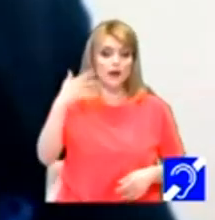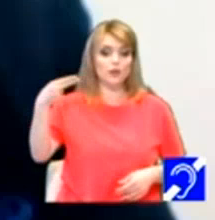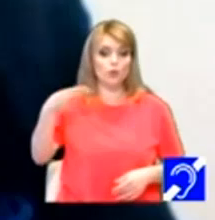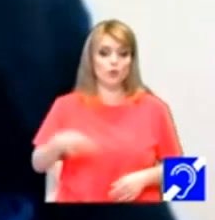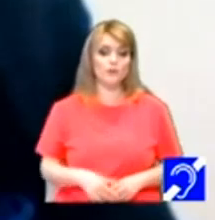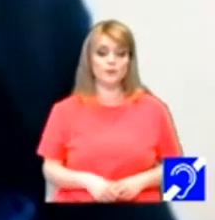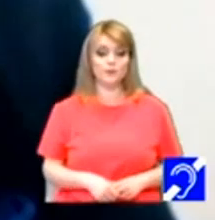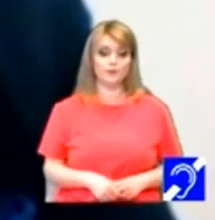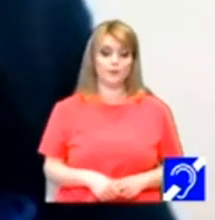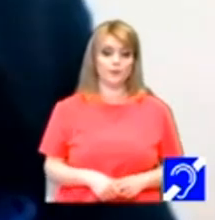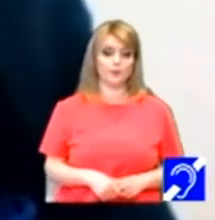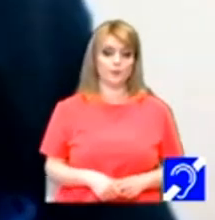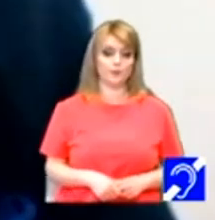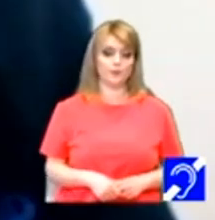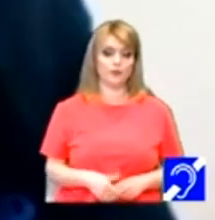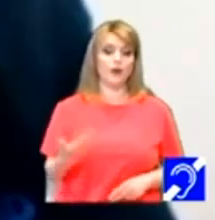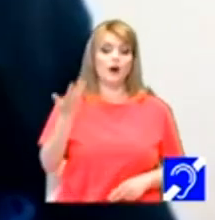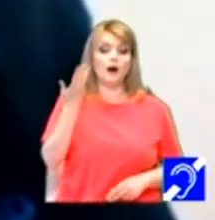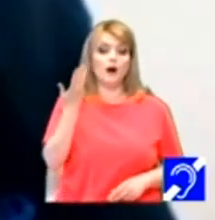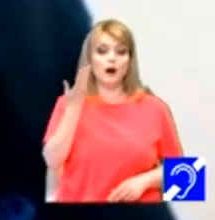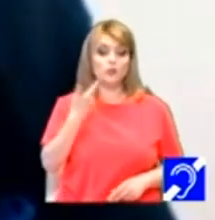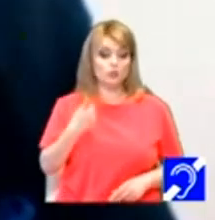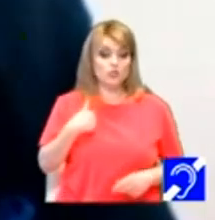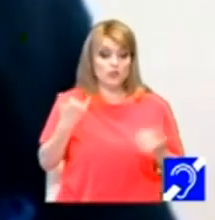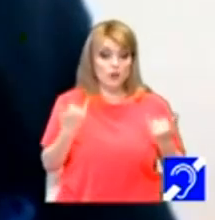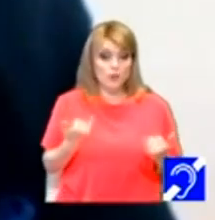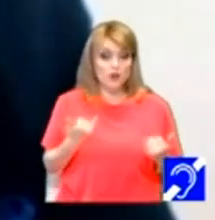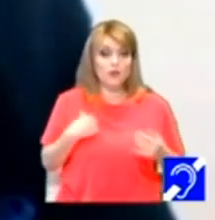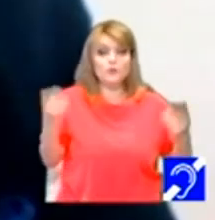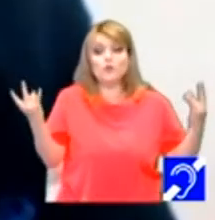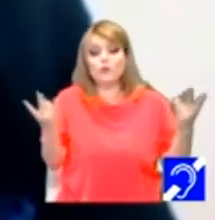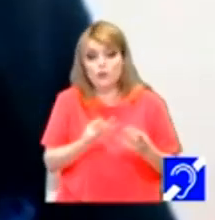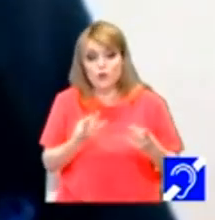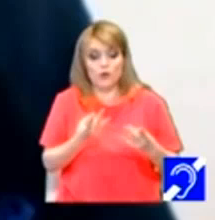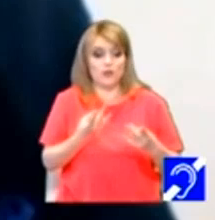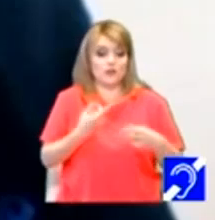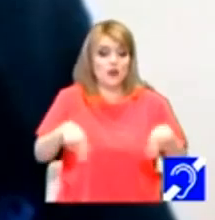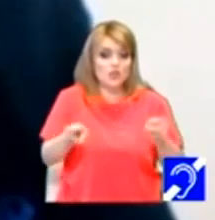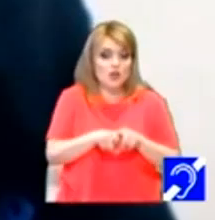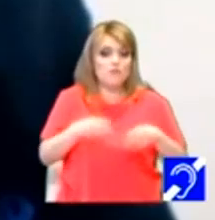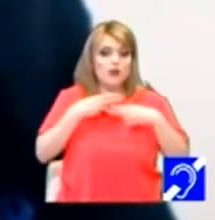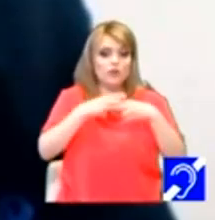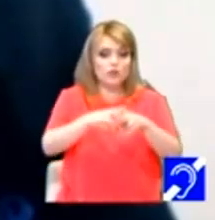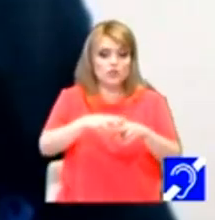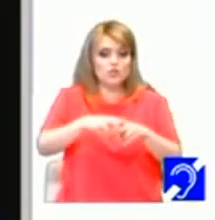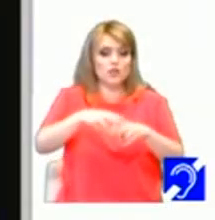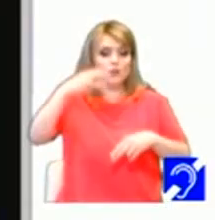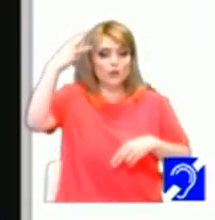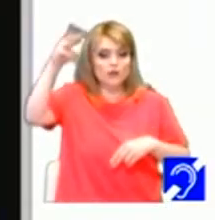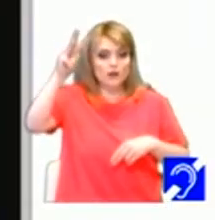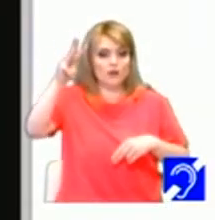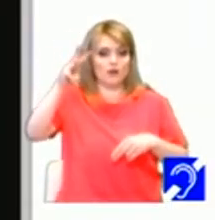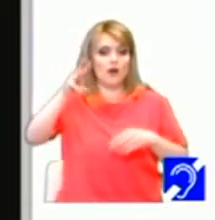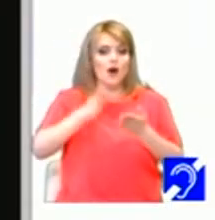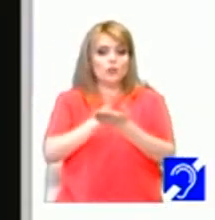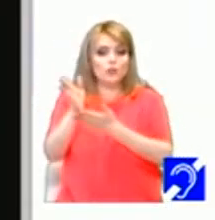crucial. Vine atunci când noi, mai mult ca oricând, avem nevoie de tehnologii performante în educație.